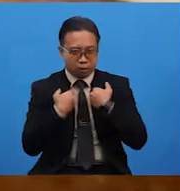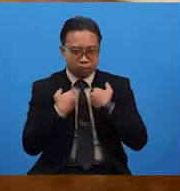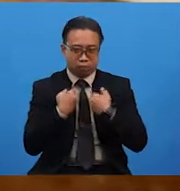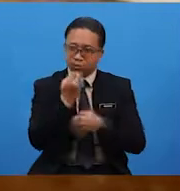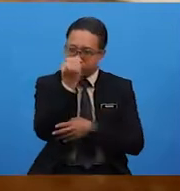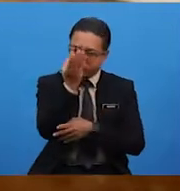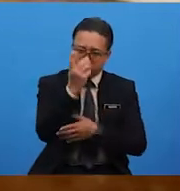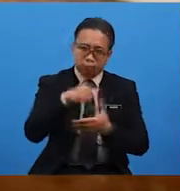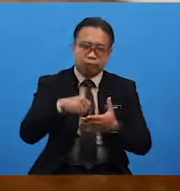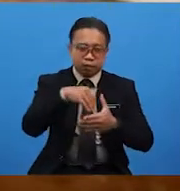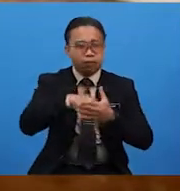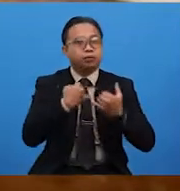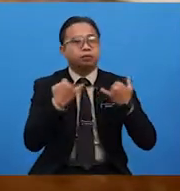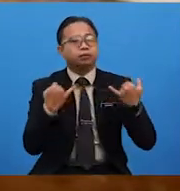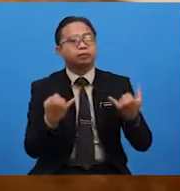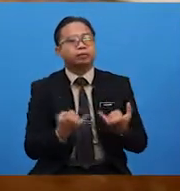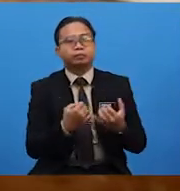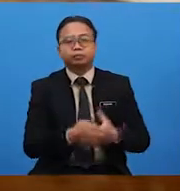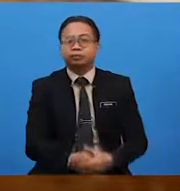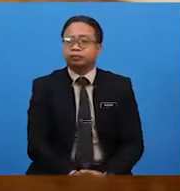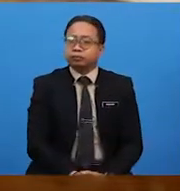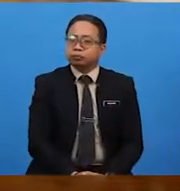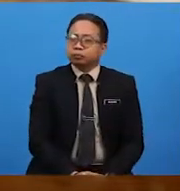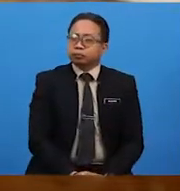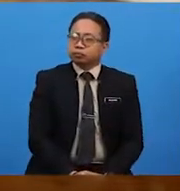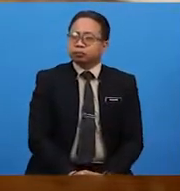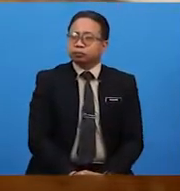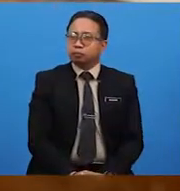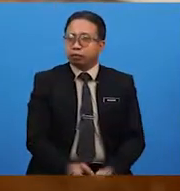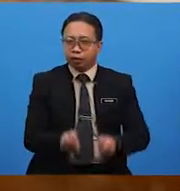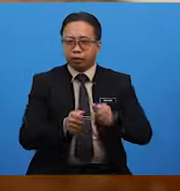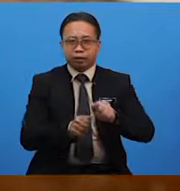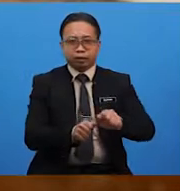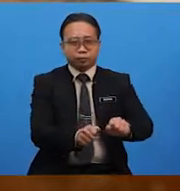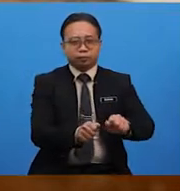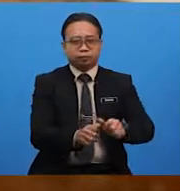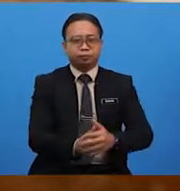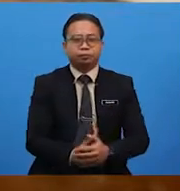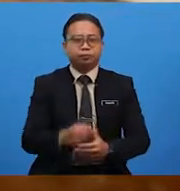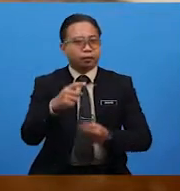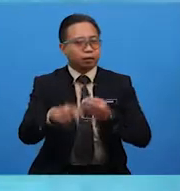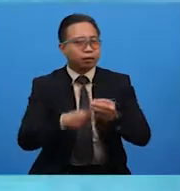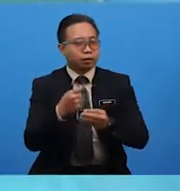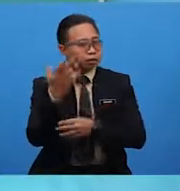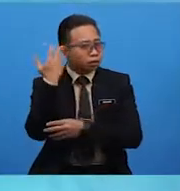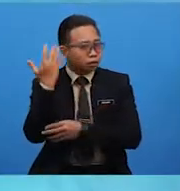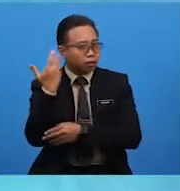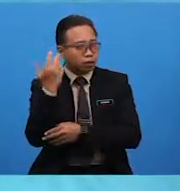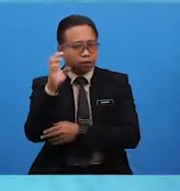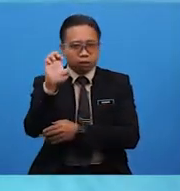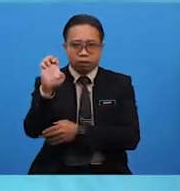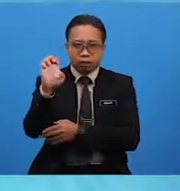lagi betul DC guanya Sebenarnya hari ini kita 4G sapi lagi aliran yaitu tentang sejarah